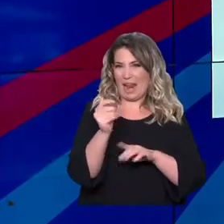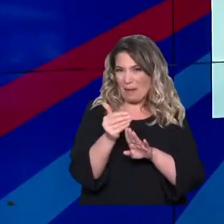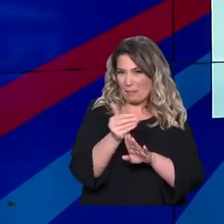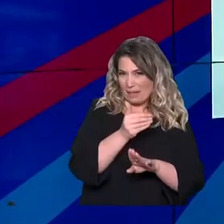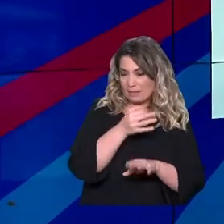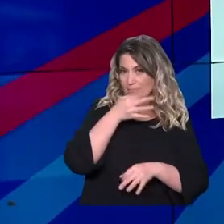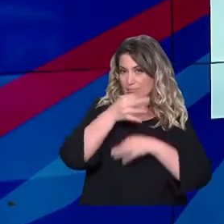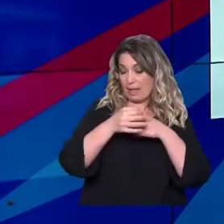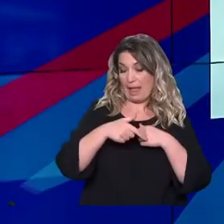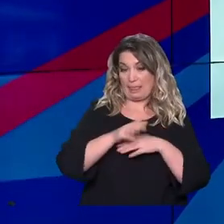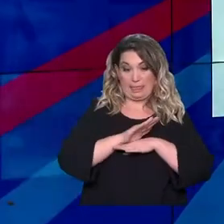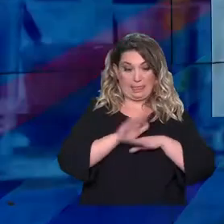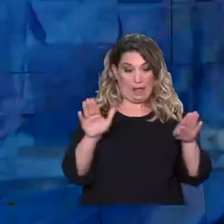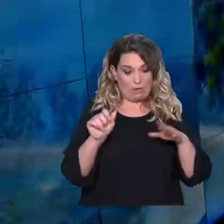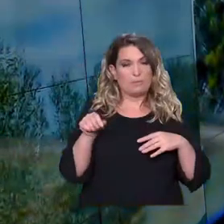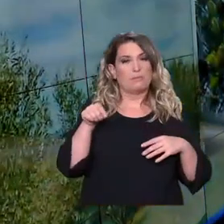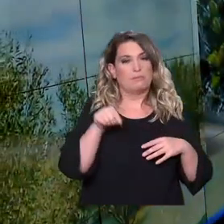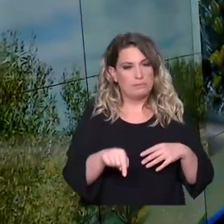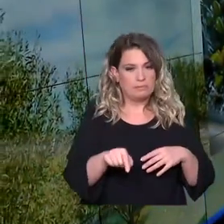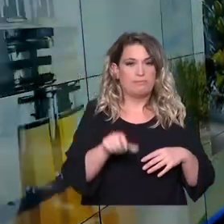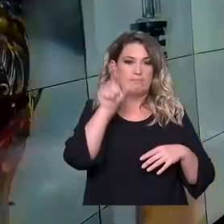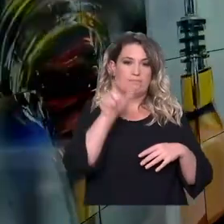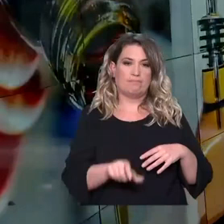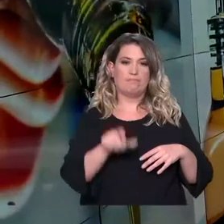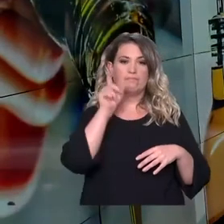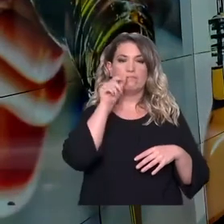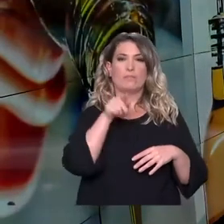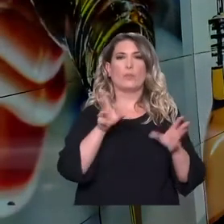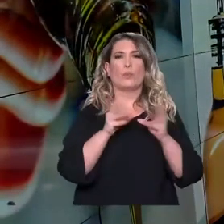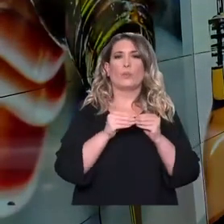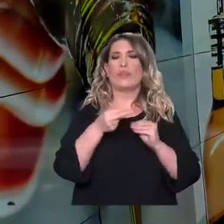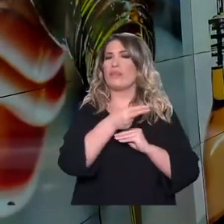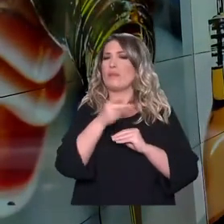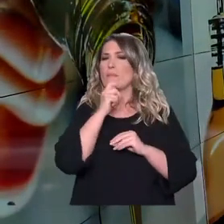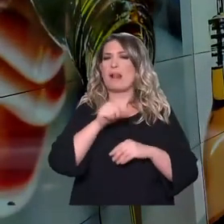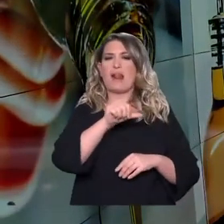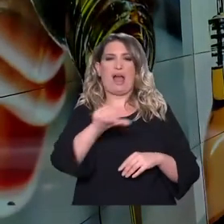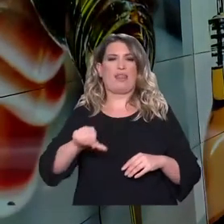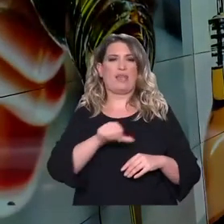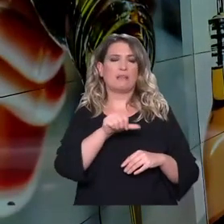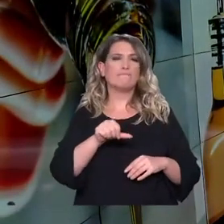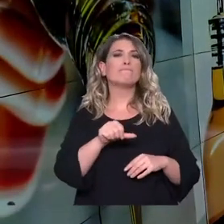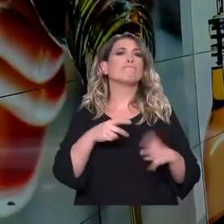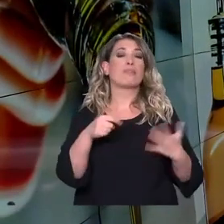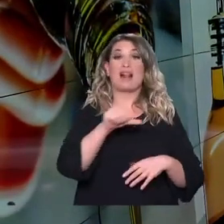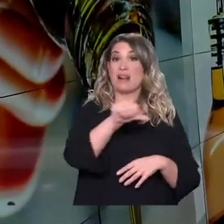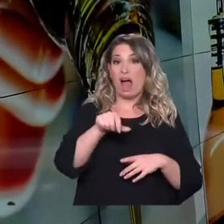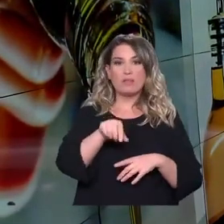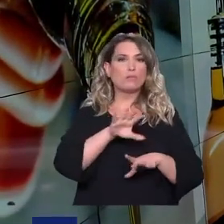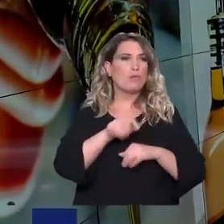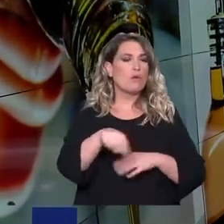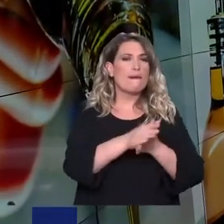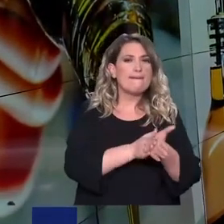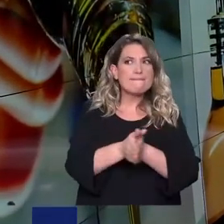ότι θα ξεκινήσουμε με το Θέμη Κανελόπουλο. Το λάδι έχει στοχοποιηθεί, είναι αντικείμενο κλοπής, είναι ακόμα